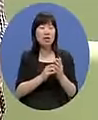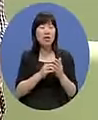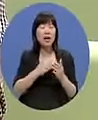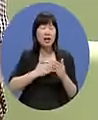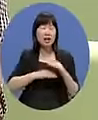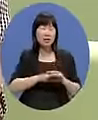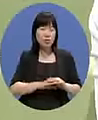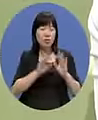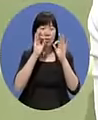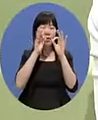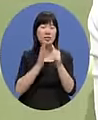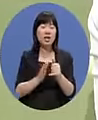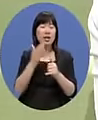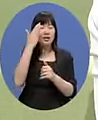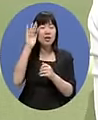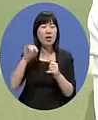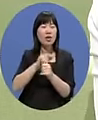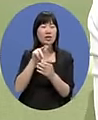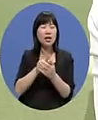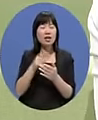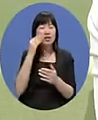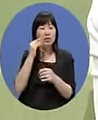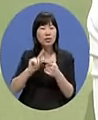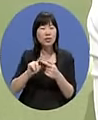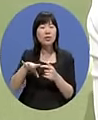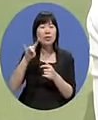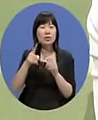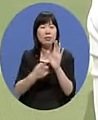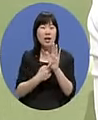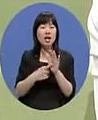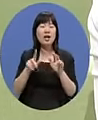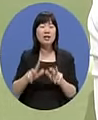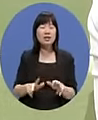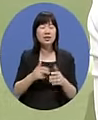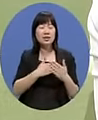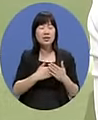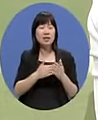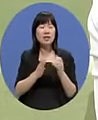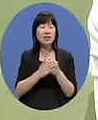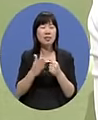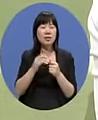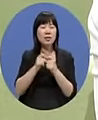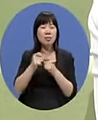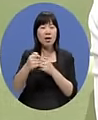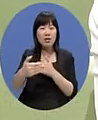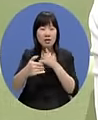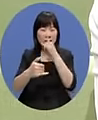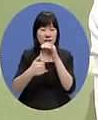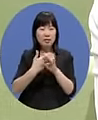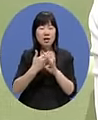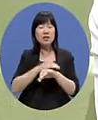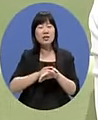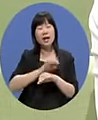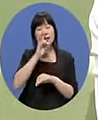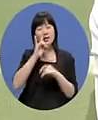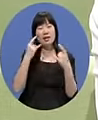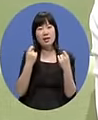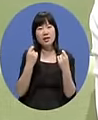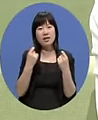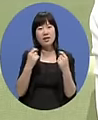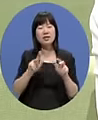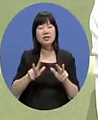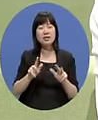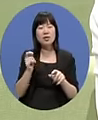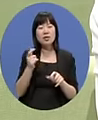감안해서 봅니다. 네. 그래서 낯선 환경에 대한 적응도 초기 반응 이런 것이 좀 긴장 때문에 멀어지는 아이들은 잘 안 되는 아이들은